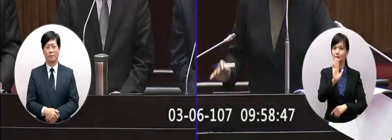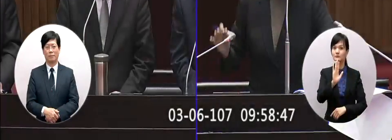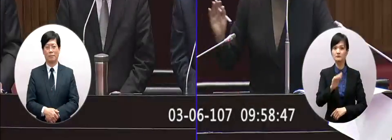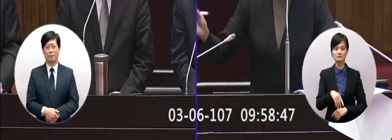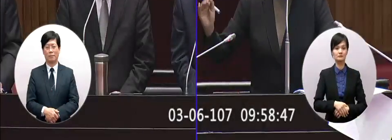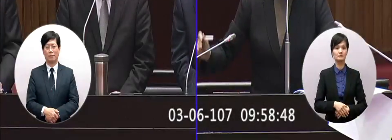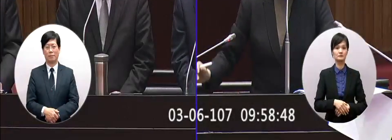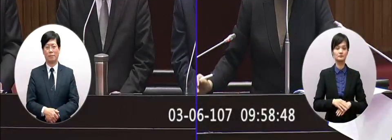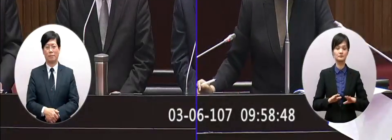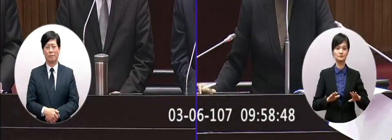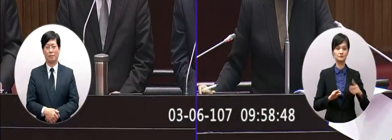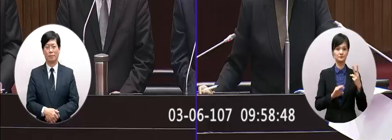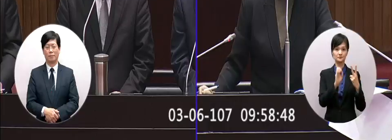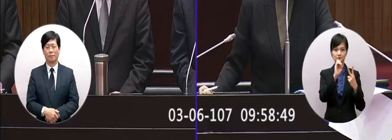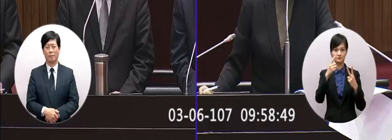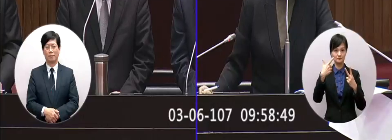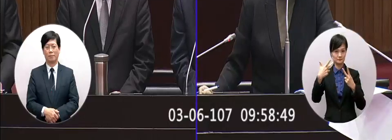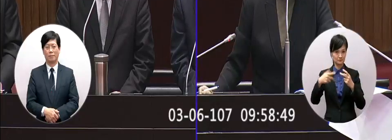么说。